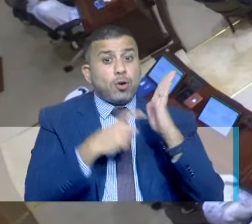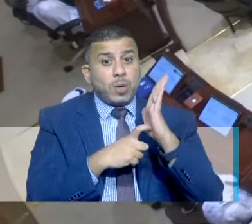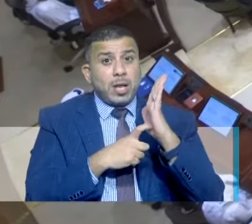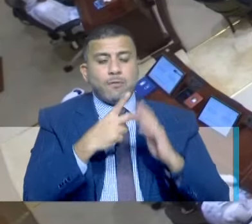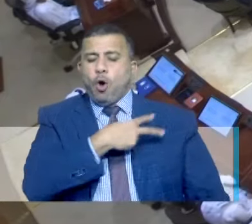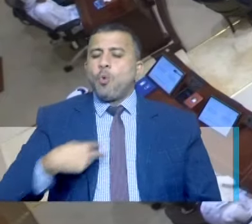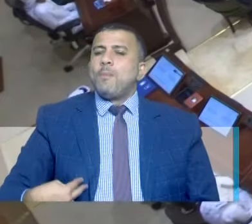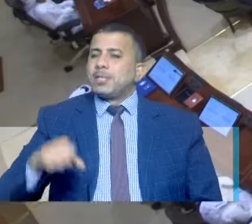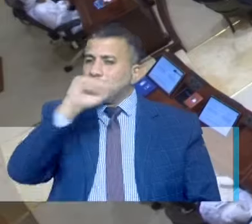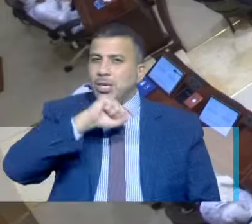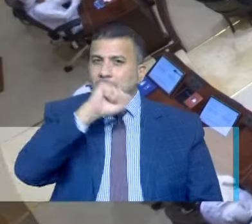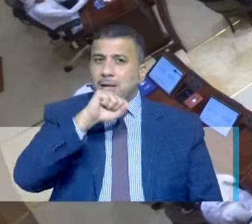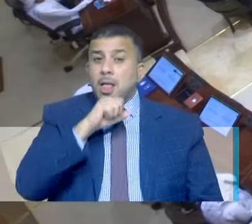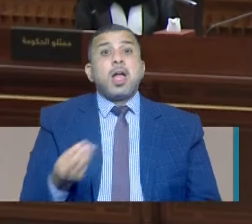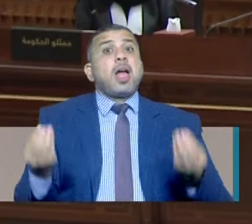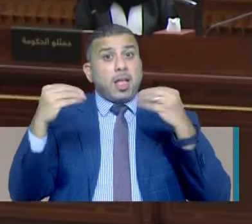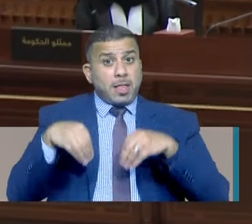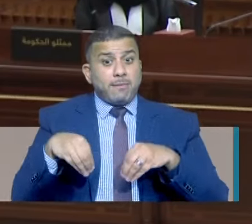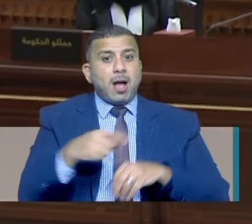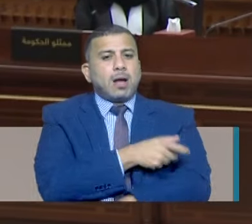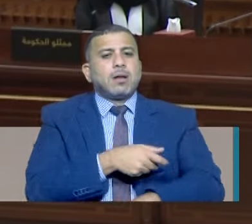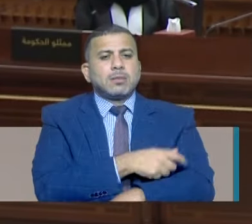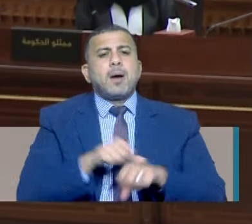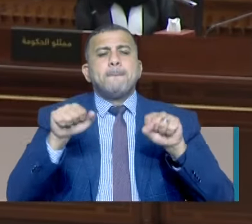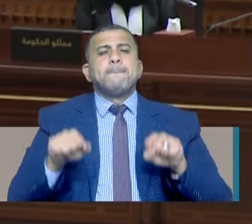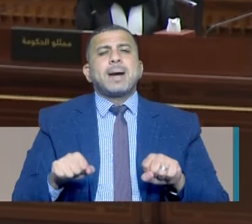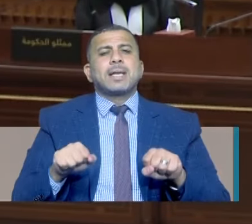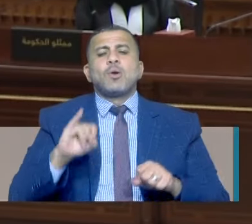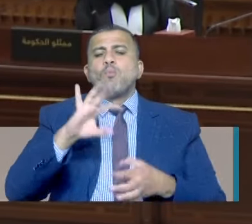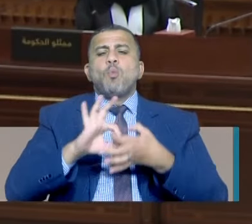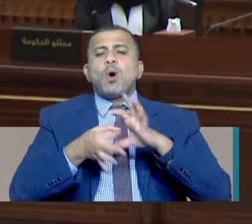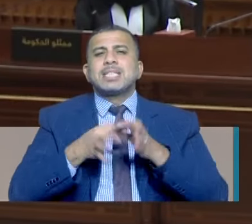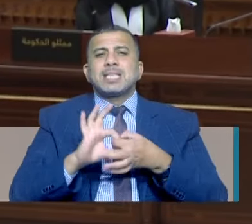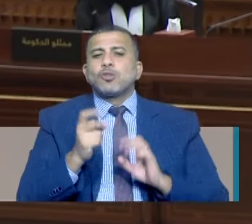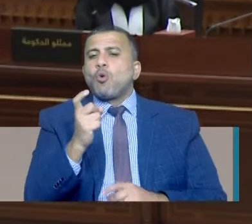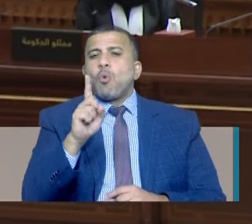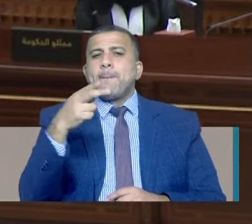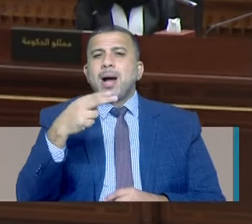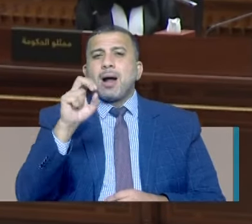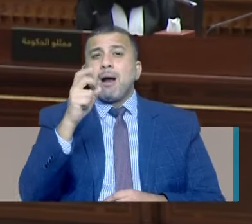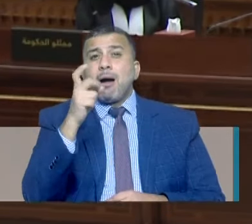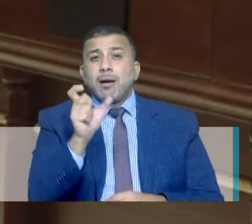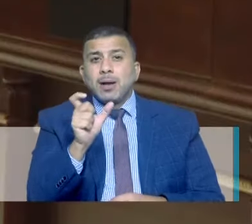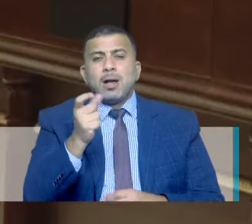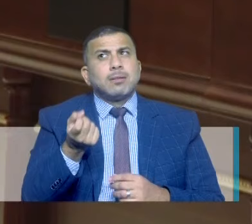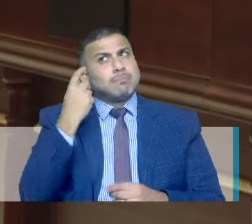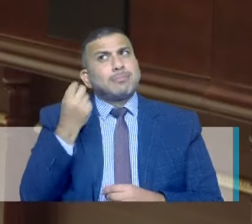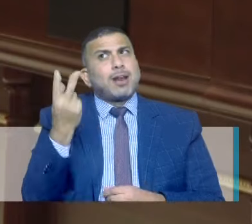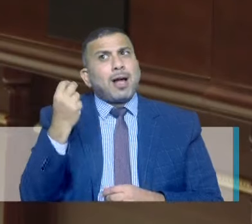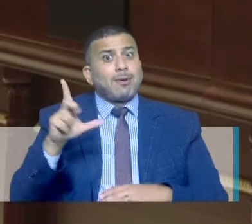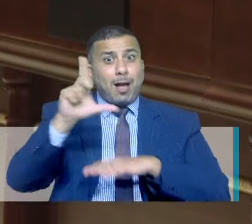لحكومة الشارقة، إضافة إلى أعضاء مجلس أمناء مؤسسة ربع قرن لصناعة القادة